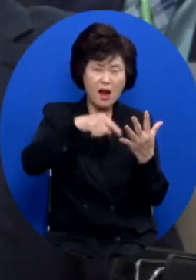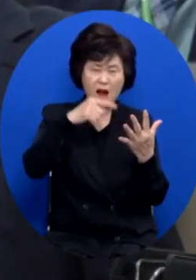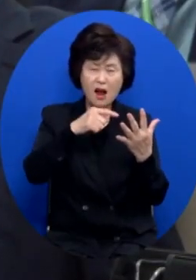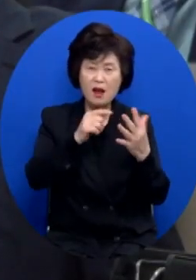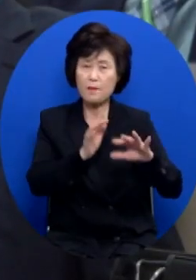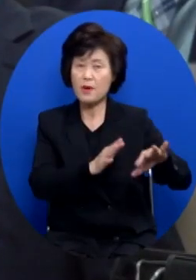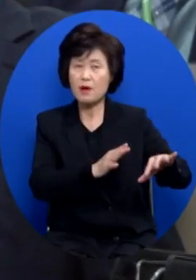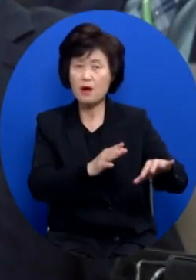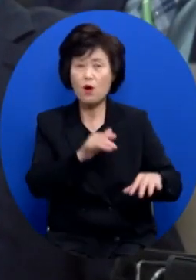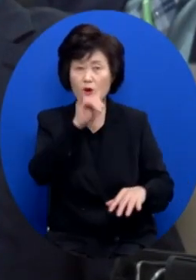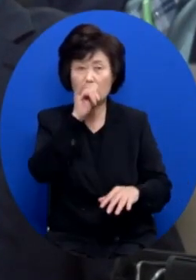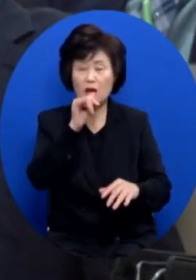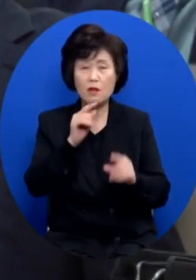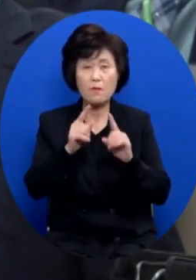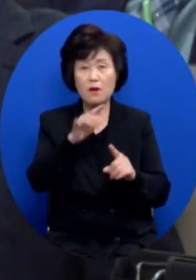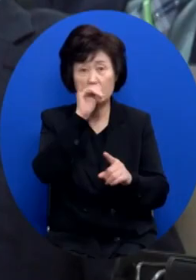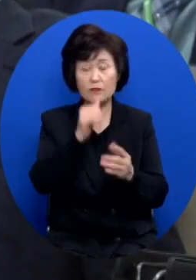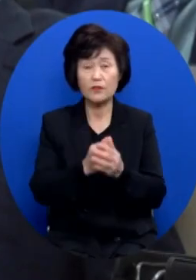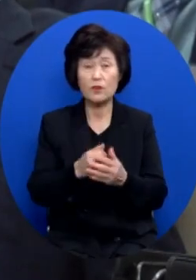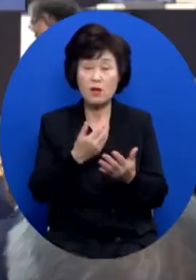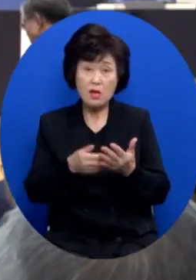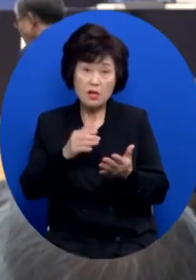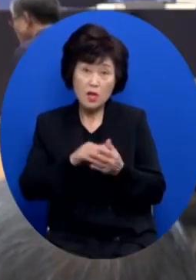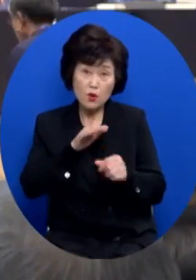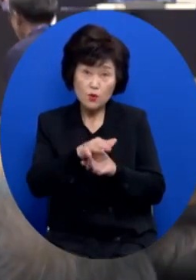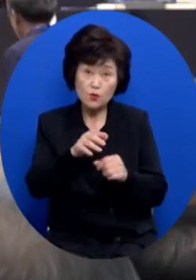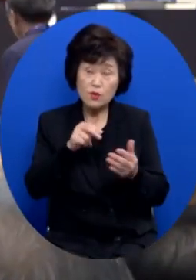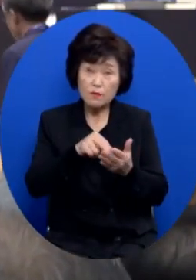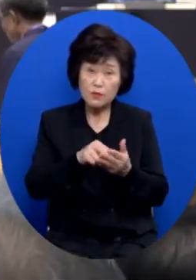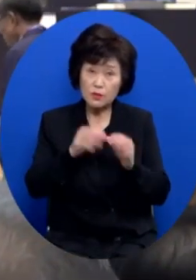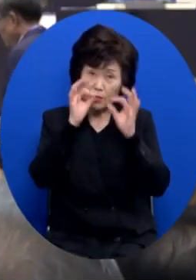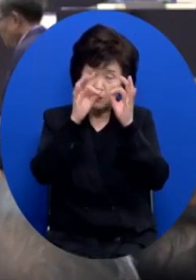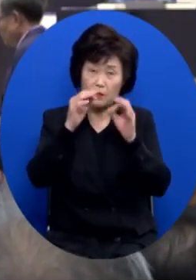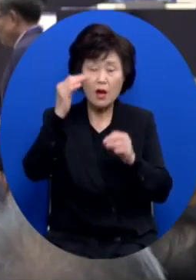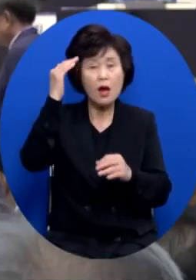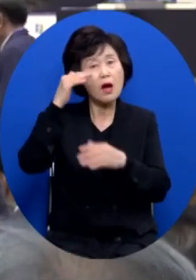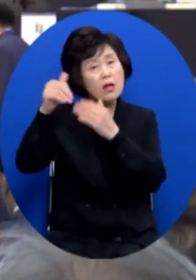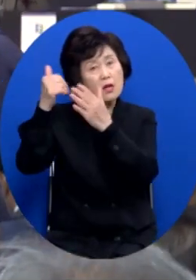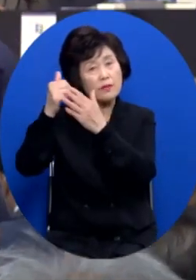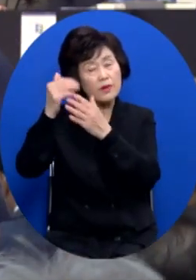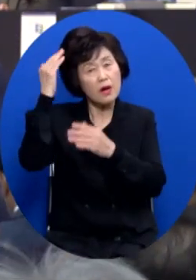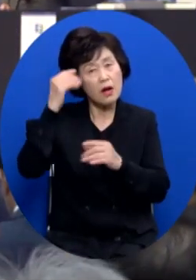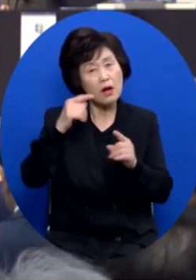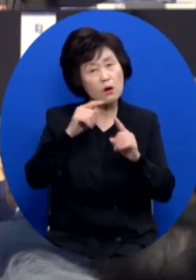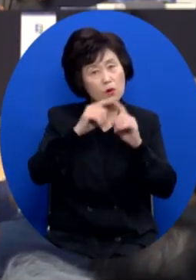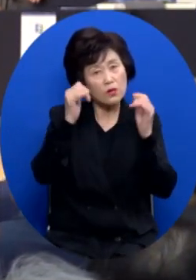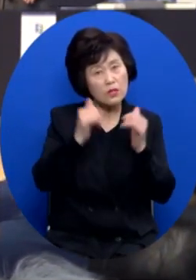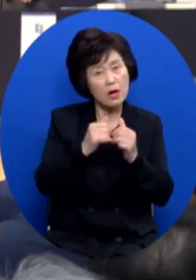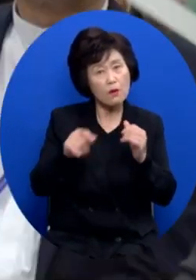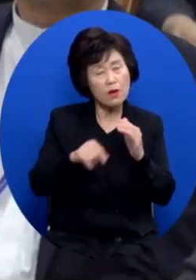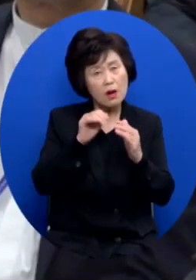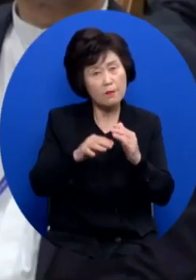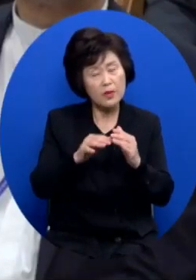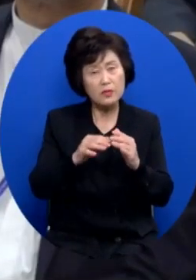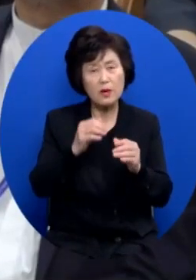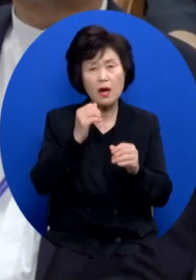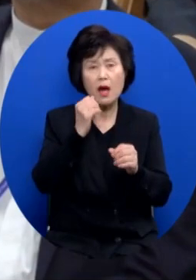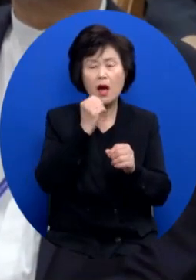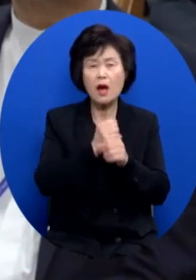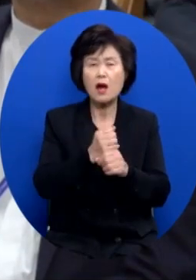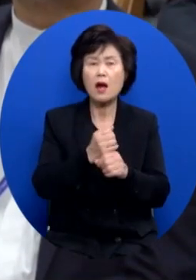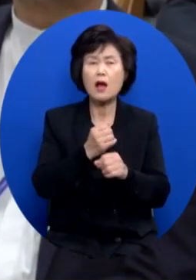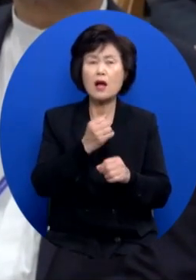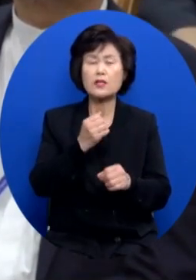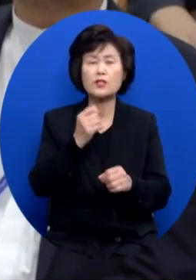나왔습니다 또 개혁교회 입장에서 볼 때 하나님과 한국 사회 총회 앞에서 해선 안 되는 일을 총신대와